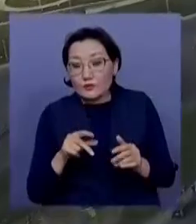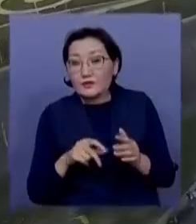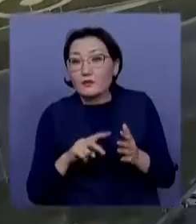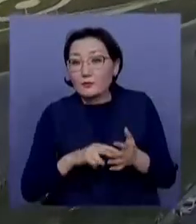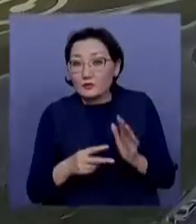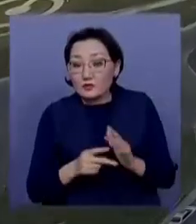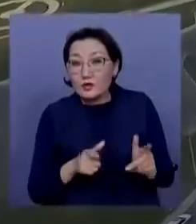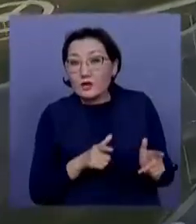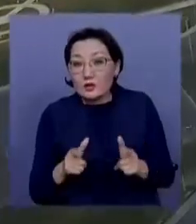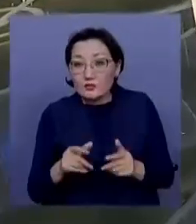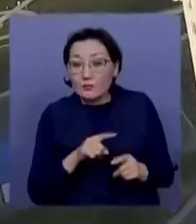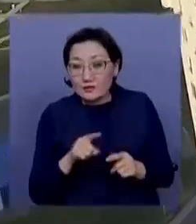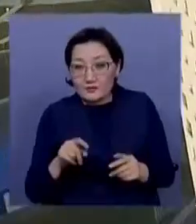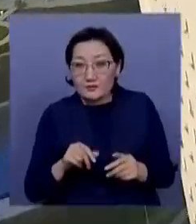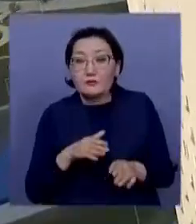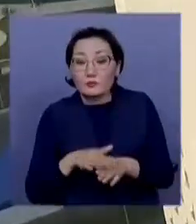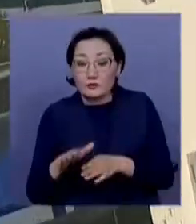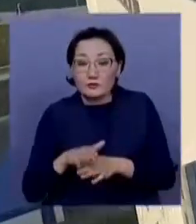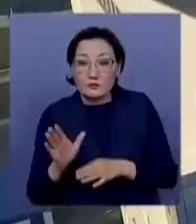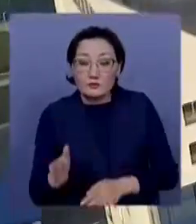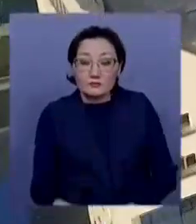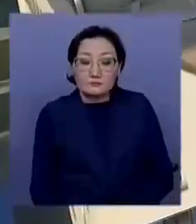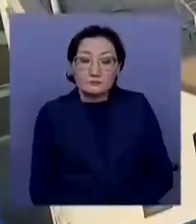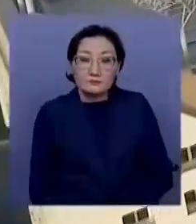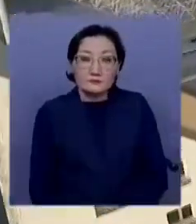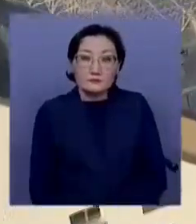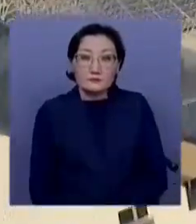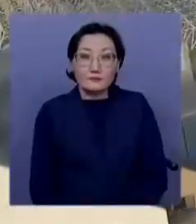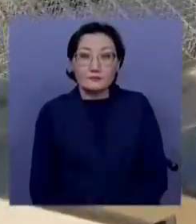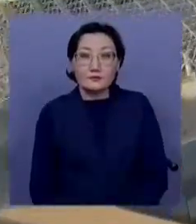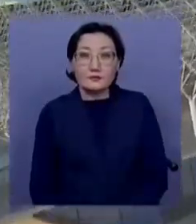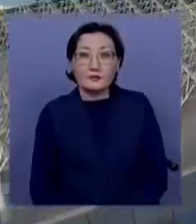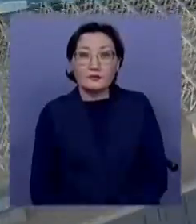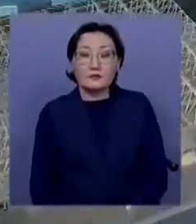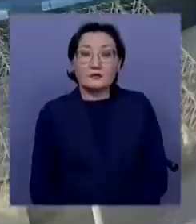жоспарларын әзірлеу барысында ескерілетін болады. Сая Меңдеке, Ғани Қалуов, Алматы телеарнасы.